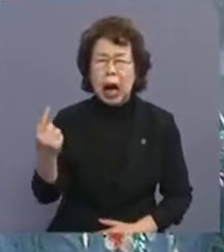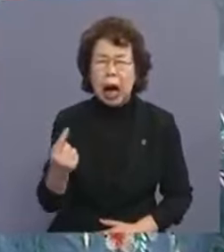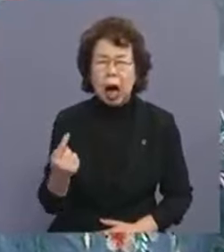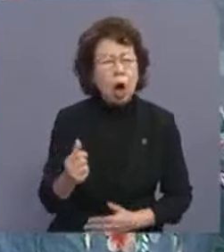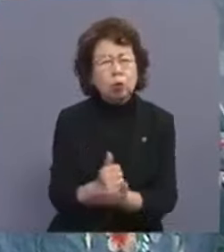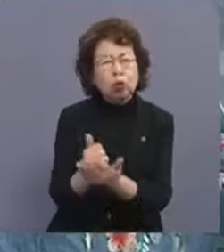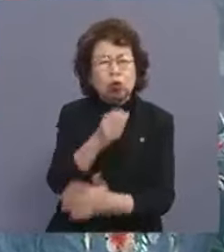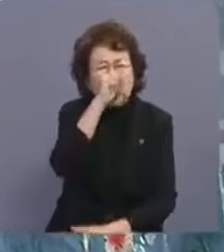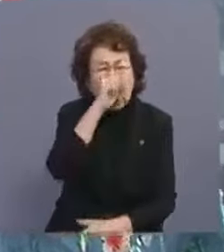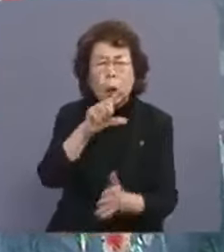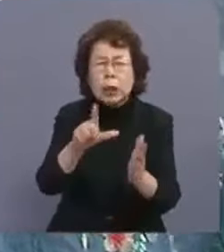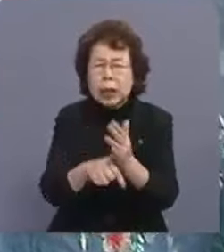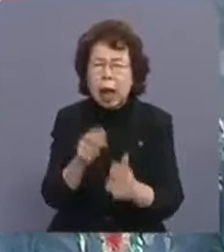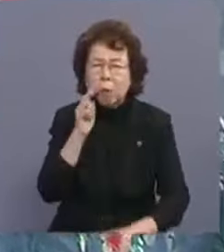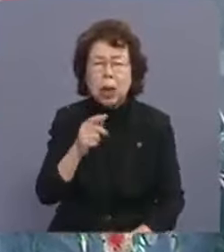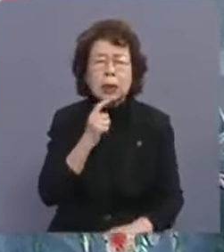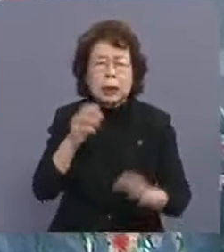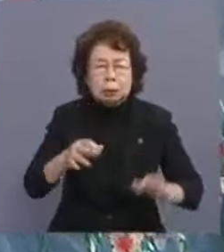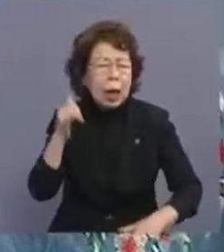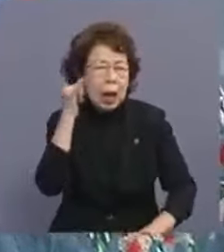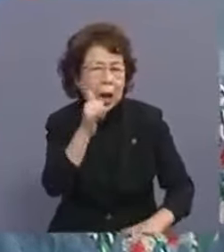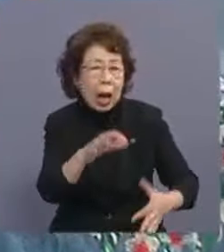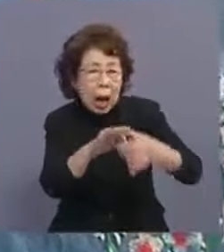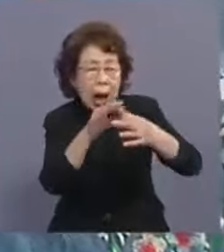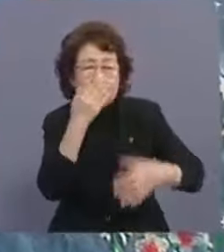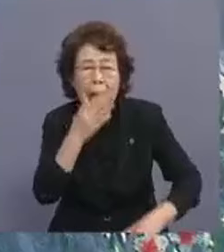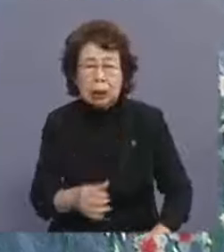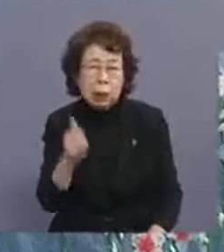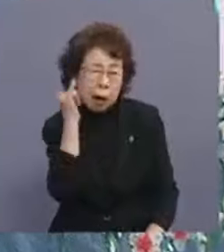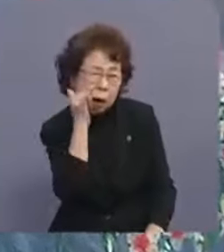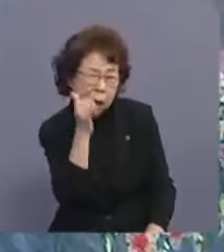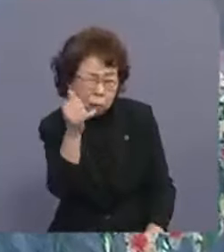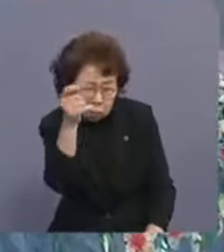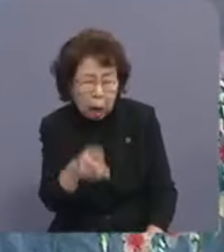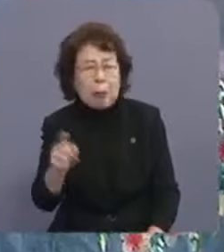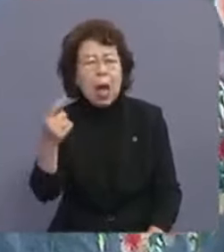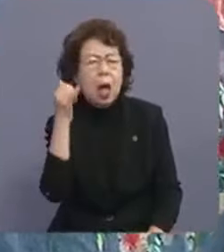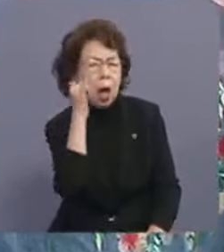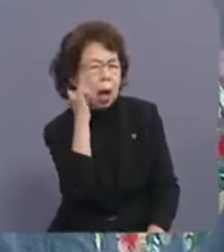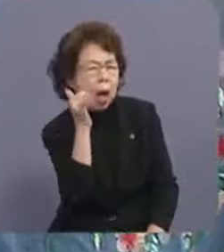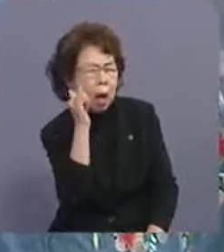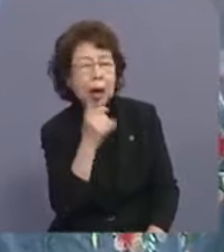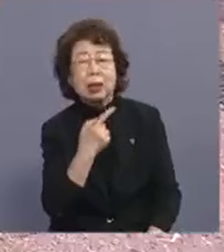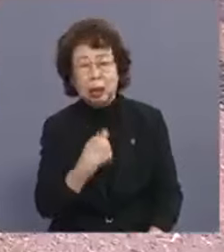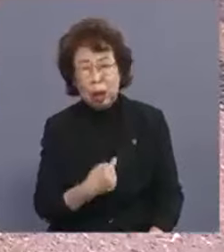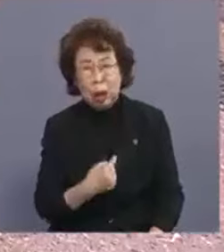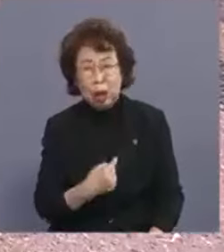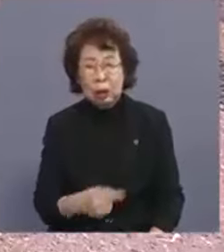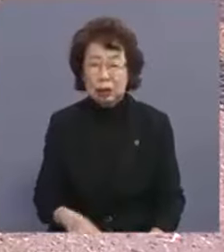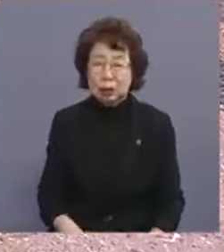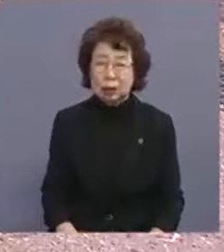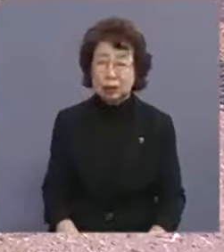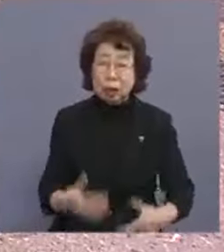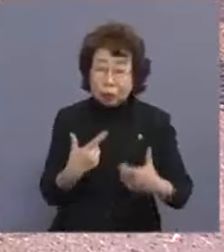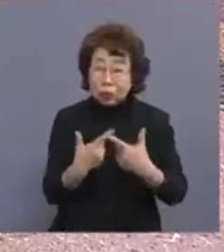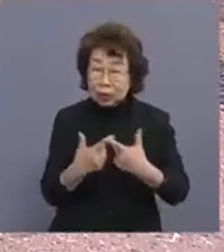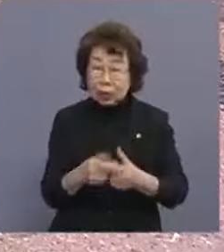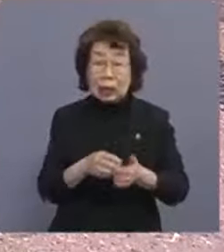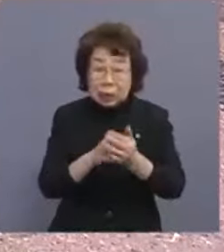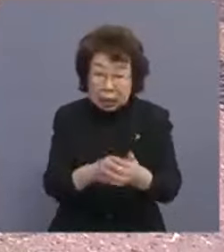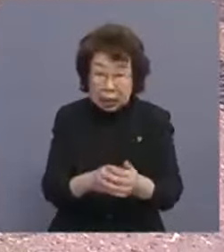만에 컨택이 되는데 힘들 때는 100통까지 전화한 적도 있었어요. 부산에만